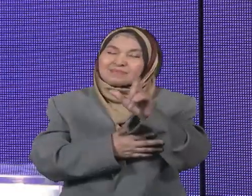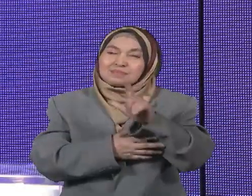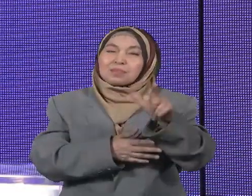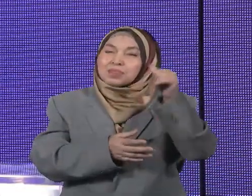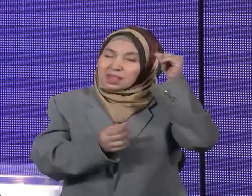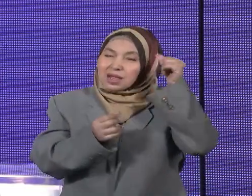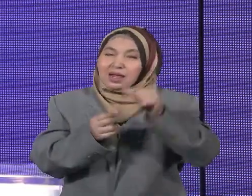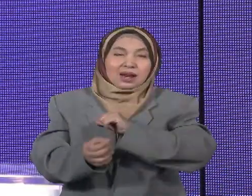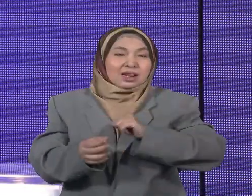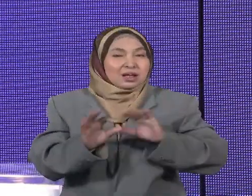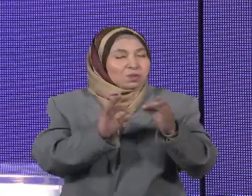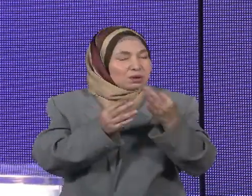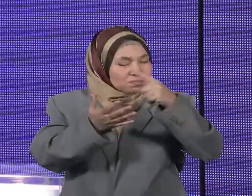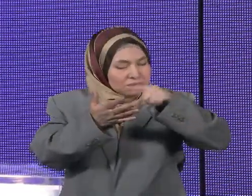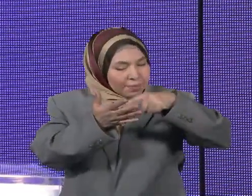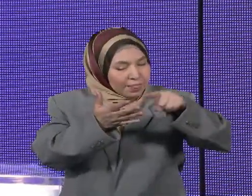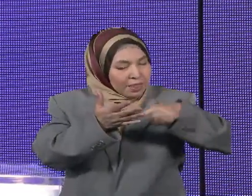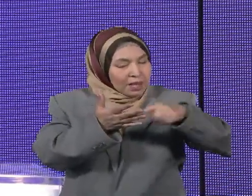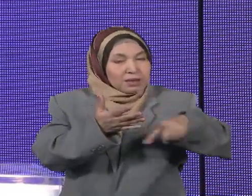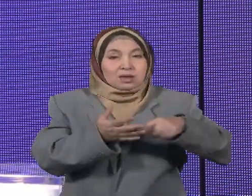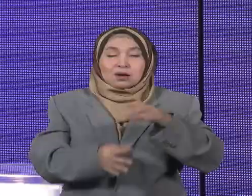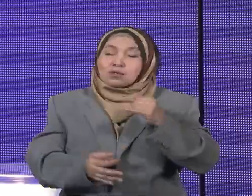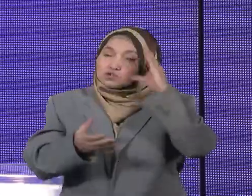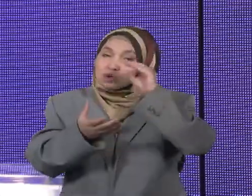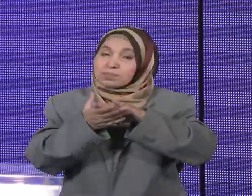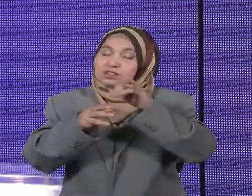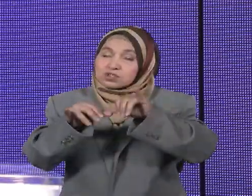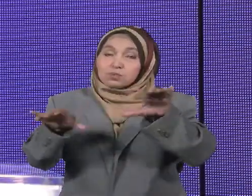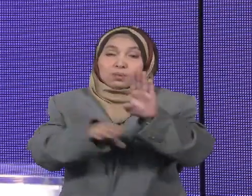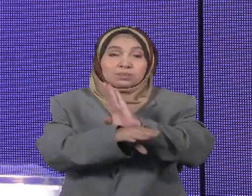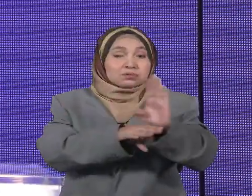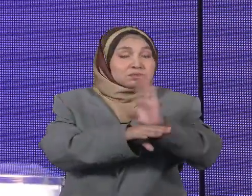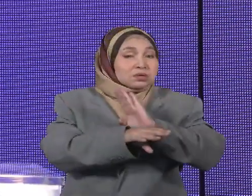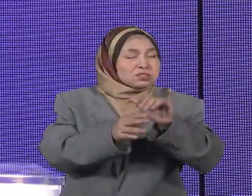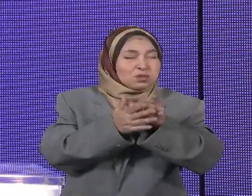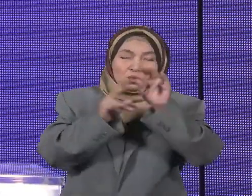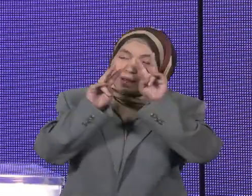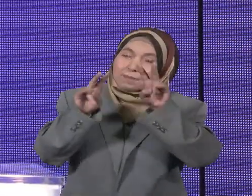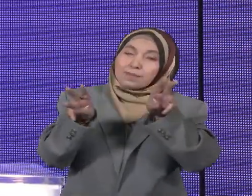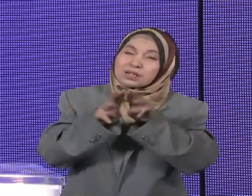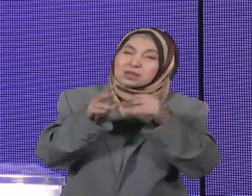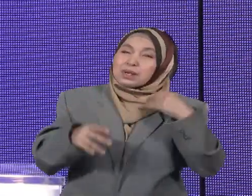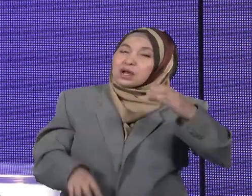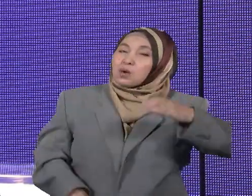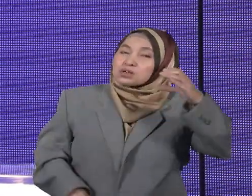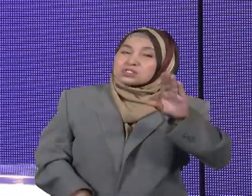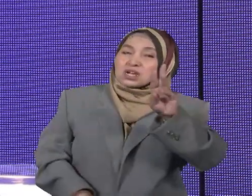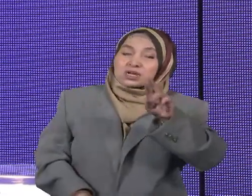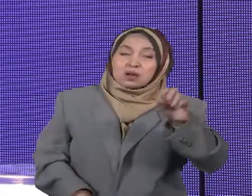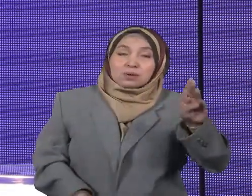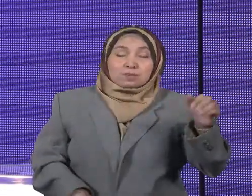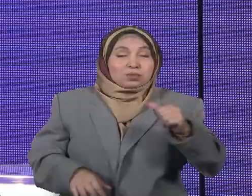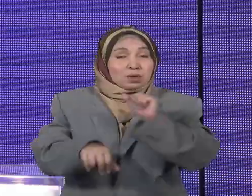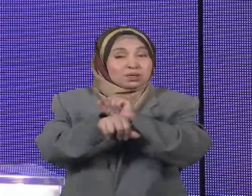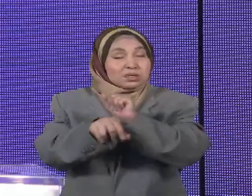diingatkan, ahli keluarga kena tengok balik kan. Kalau suami masih lagi buat bisnes tu nampak seperti ada konsep ribawi ataupun bekerja